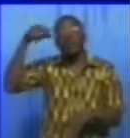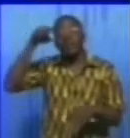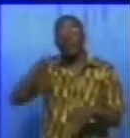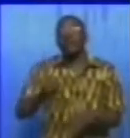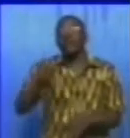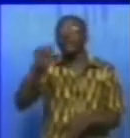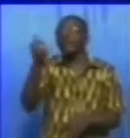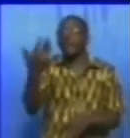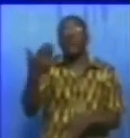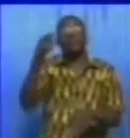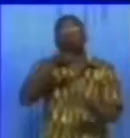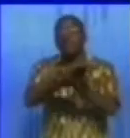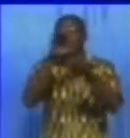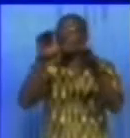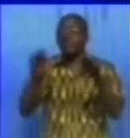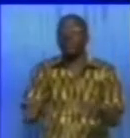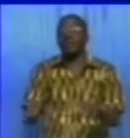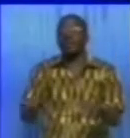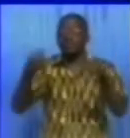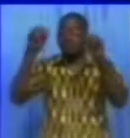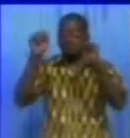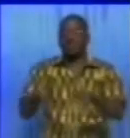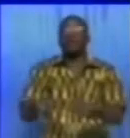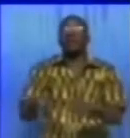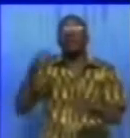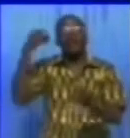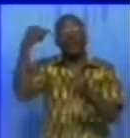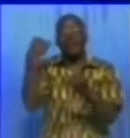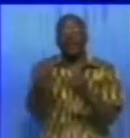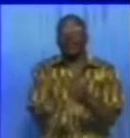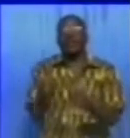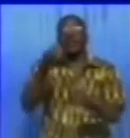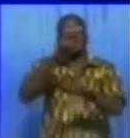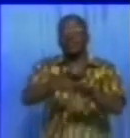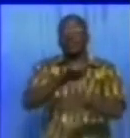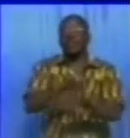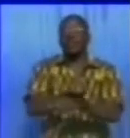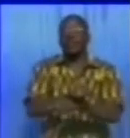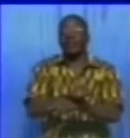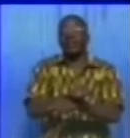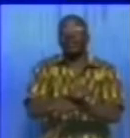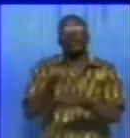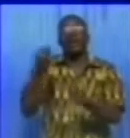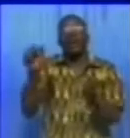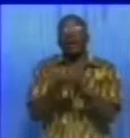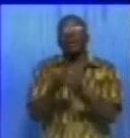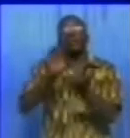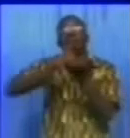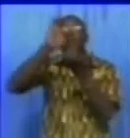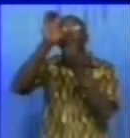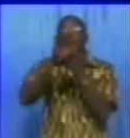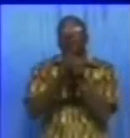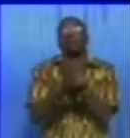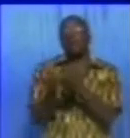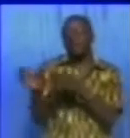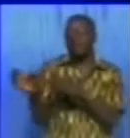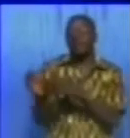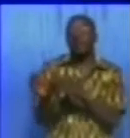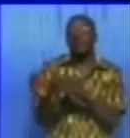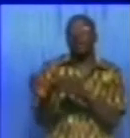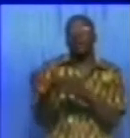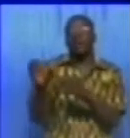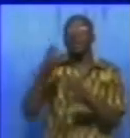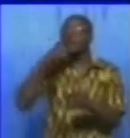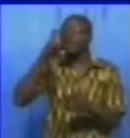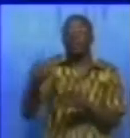quinzaine d'entreprises puissent finir leur travail selon le calendrier prévu, il